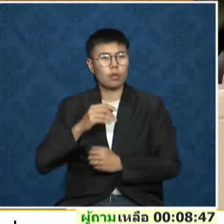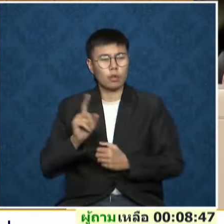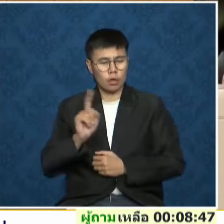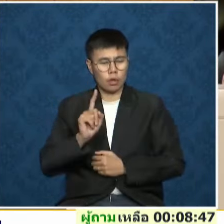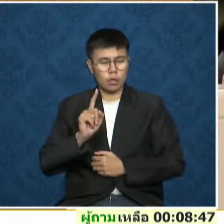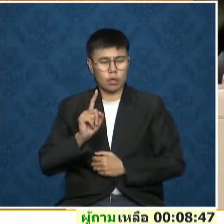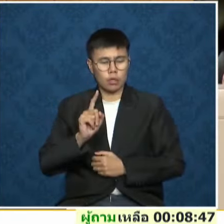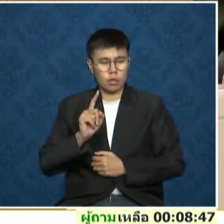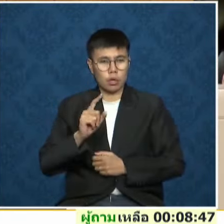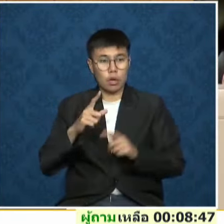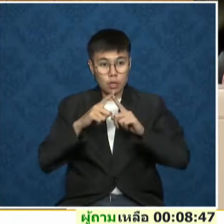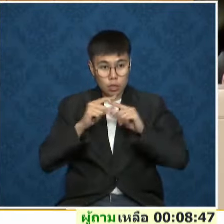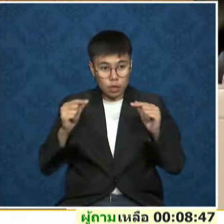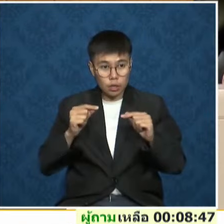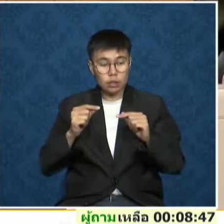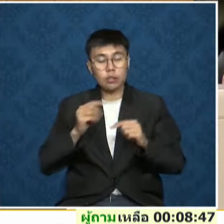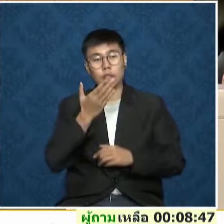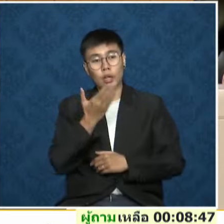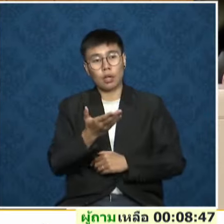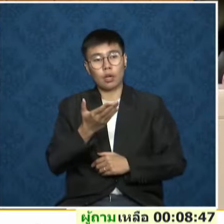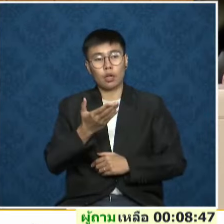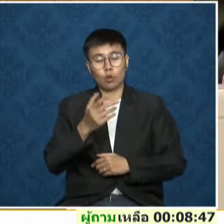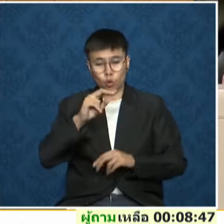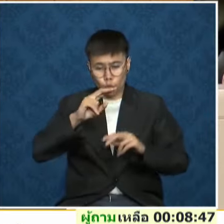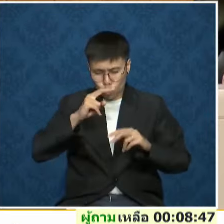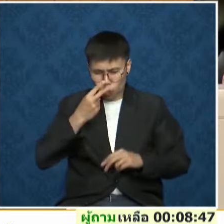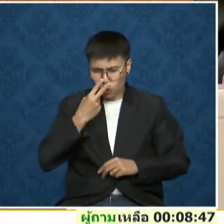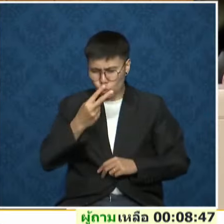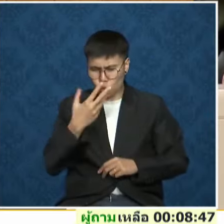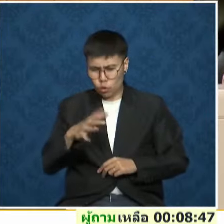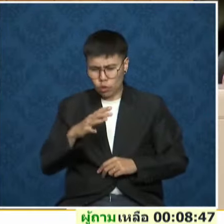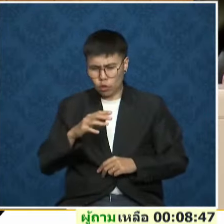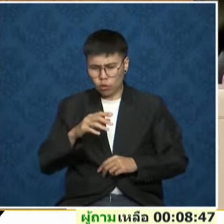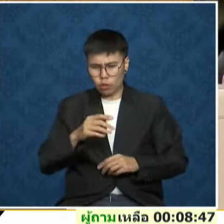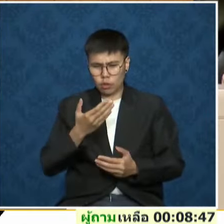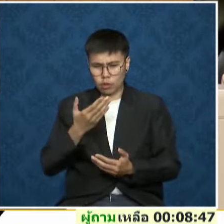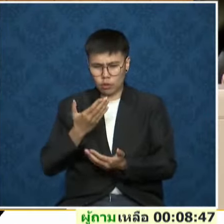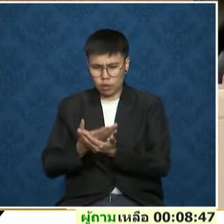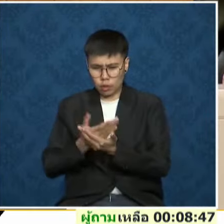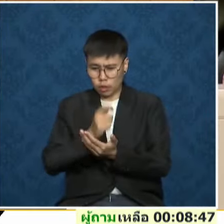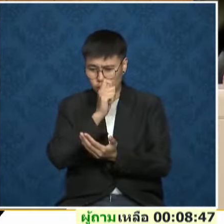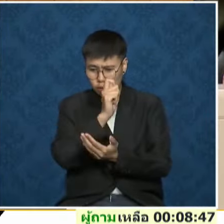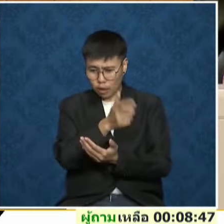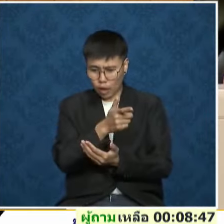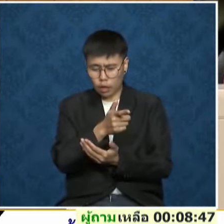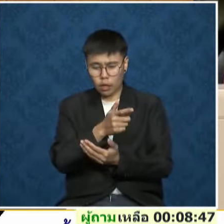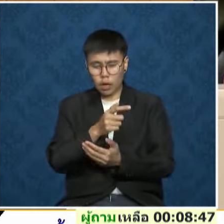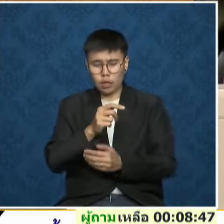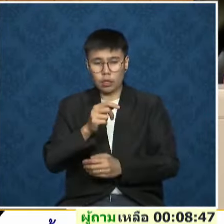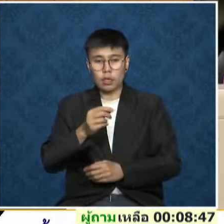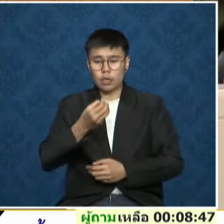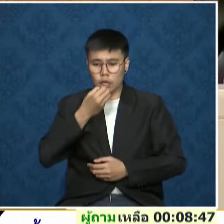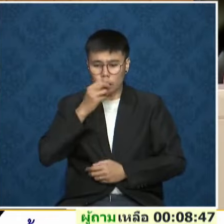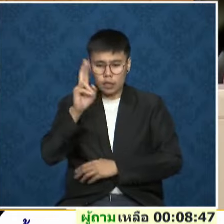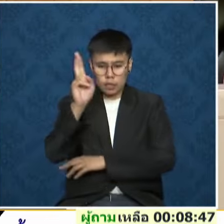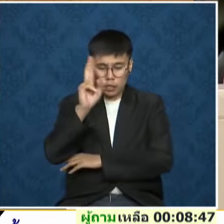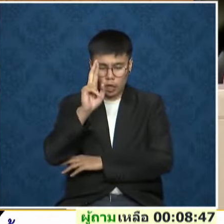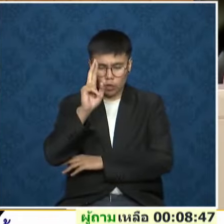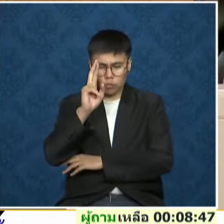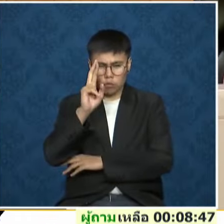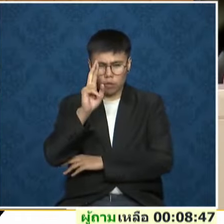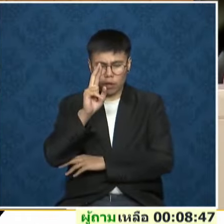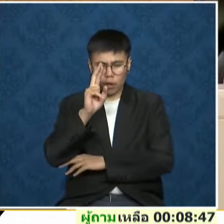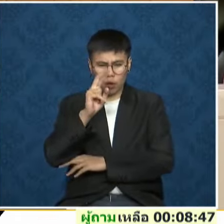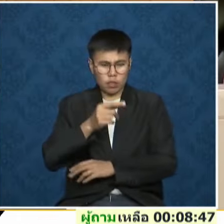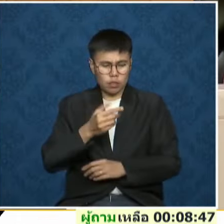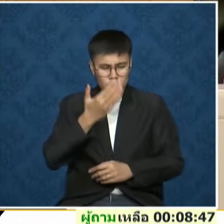ของทั้งดูแล้วการจัดสรรอาหารกลางวันของโรงเรียนต่างๆอาจจะไม่สมเหตุสมผ